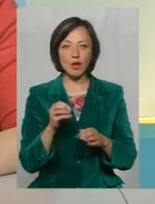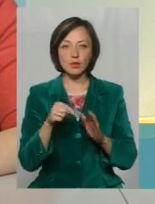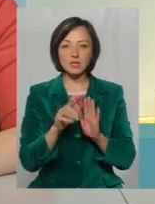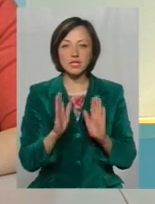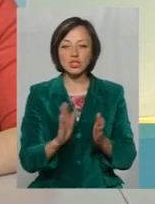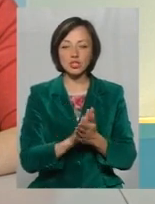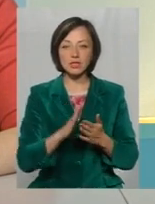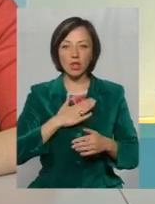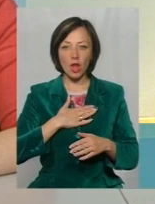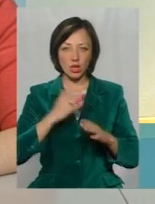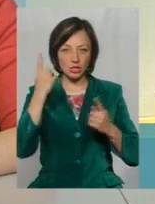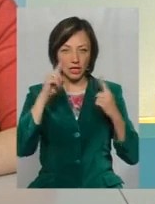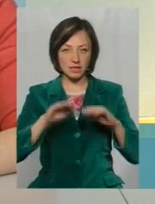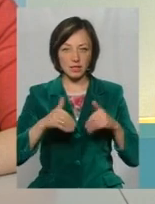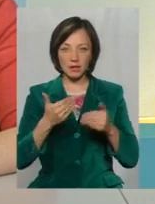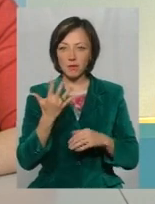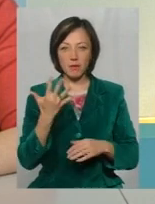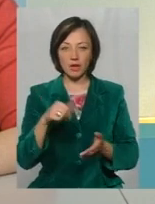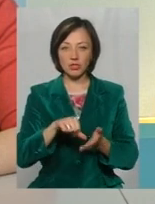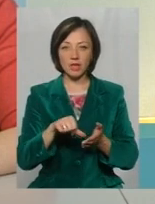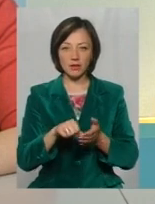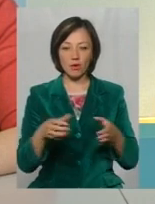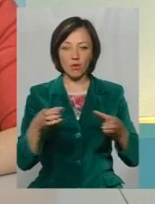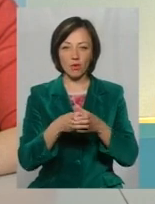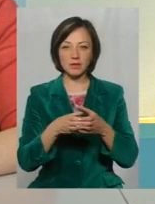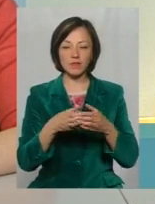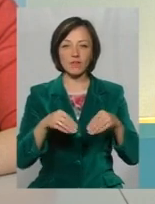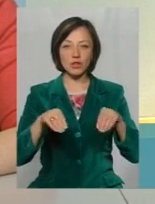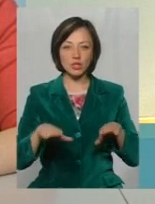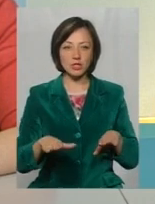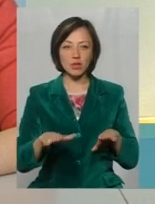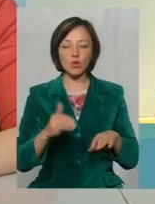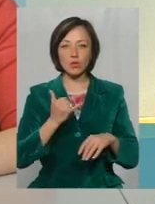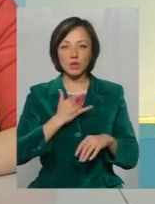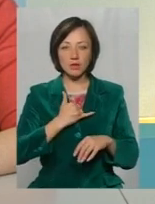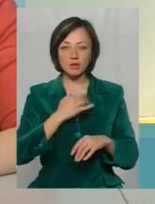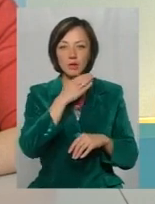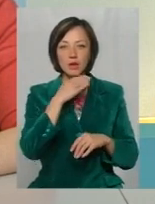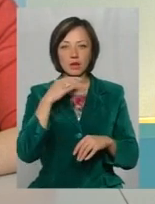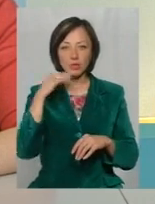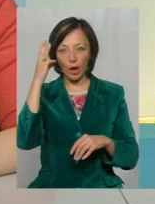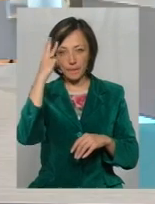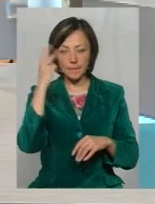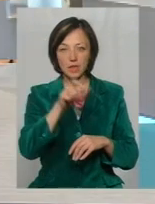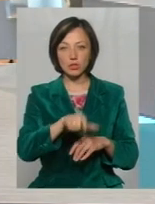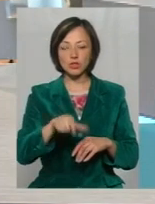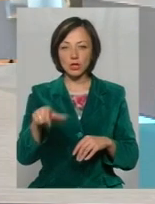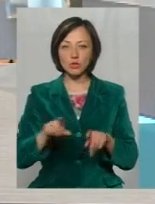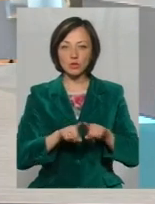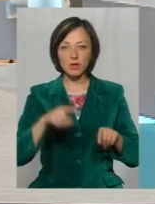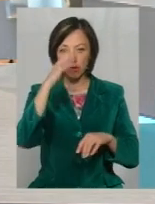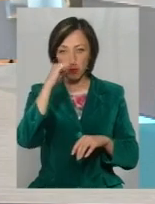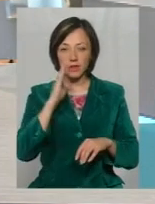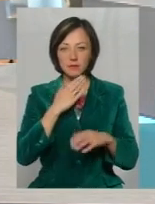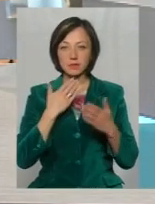наша ініціатива, не 5 членів «Світанку» зібралися і вирішили. У нас досить багато хмельничан, особливо батьків, з